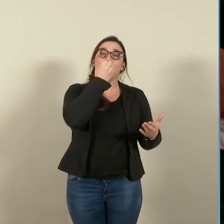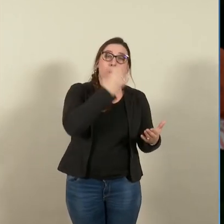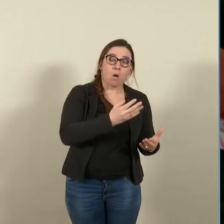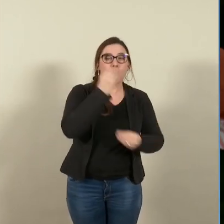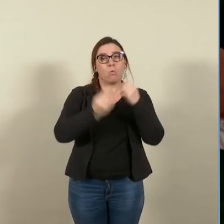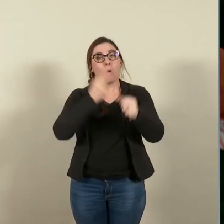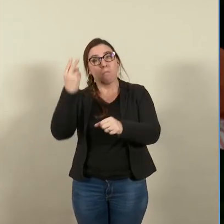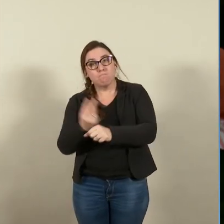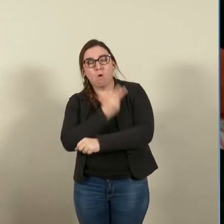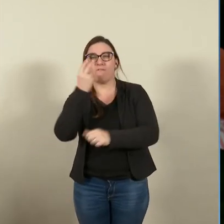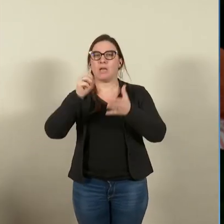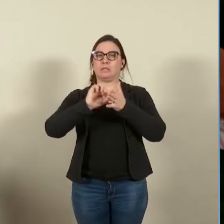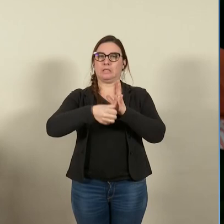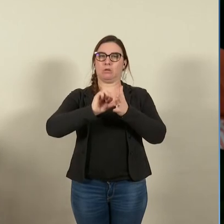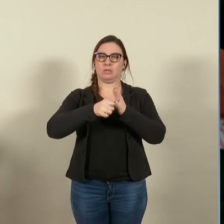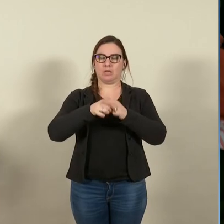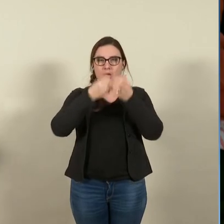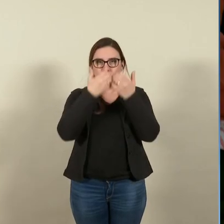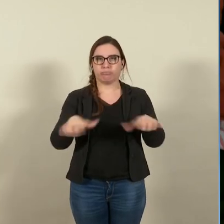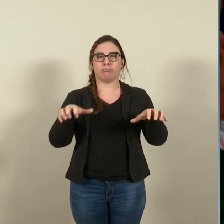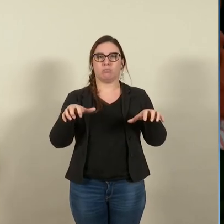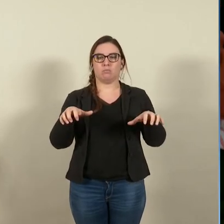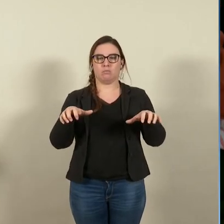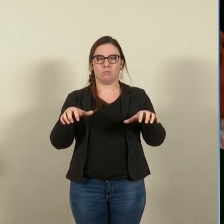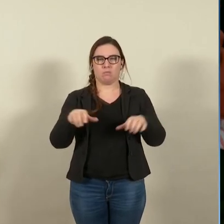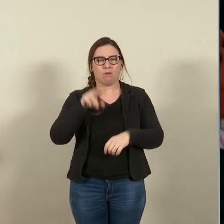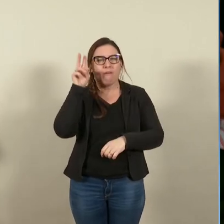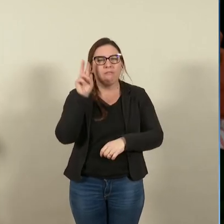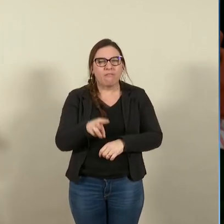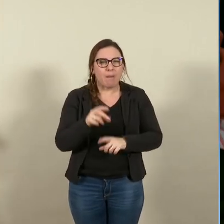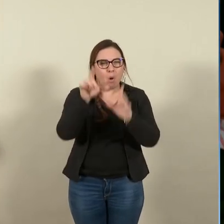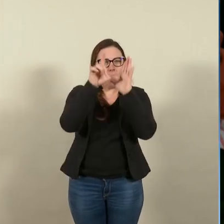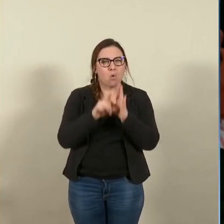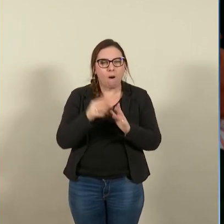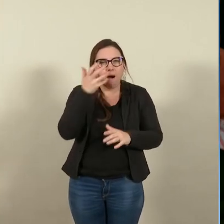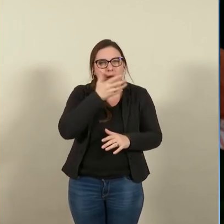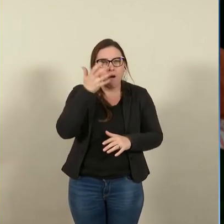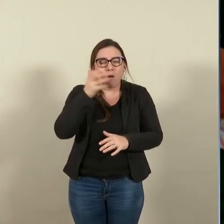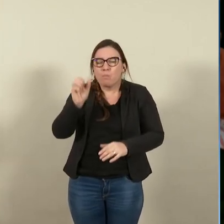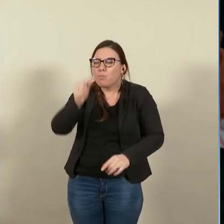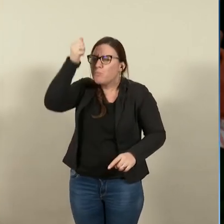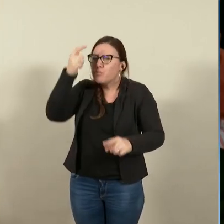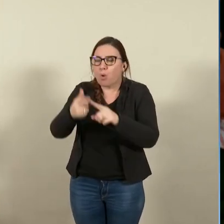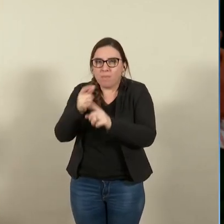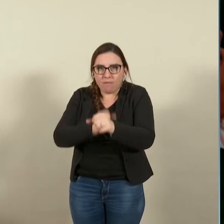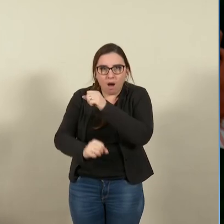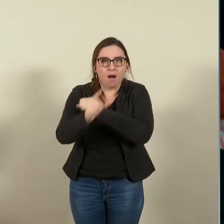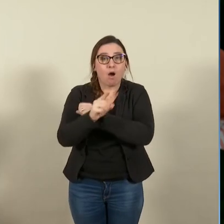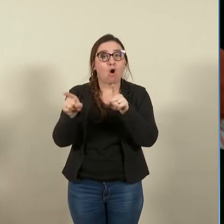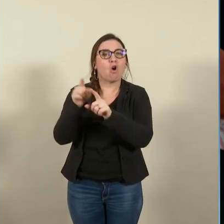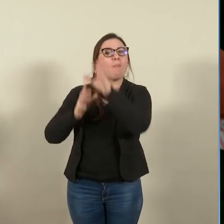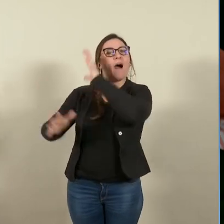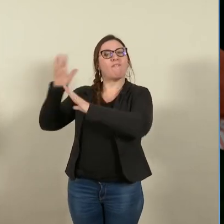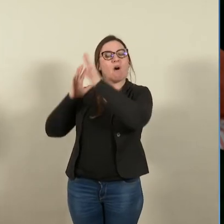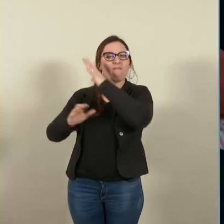mauvaise identité cette loi célérate marque ainsi historiquement le retour des anciens discours